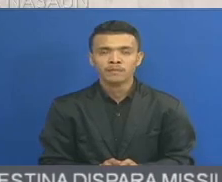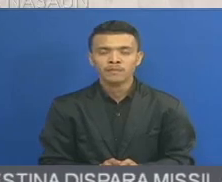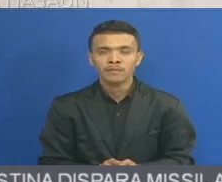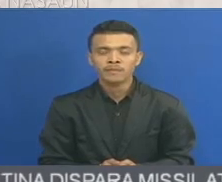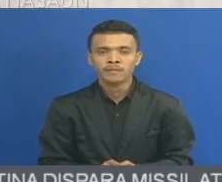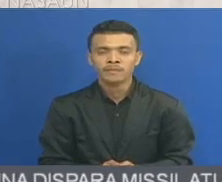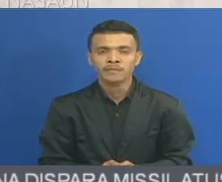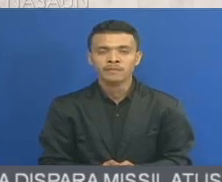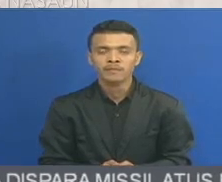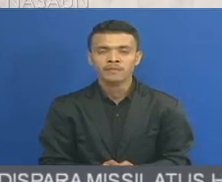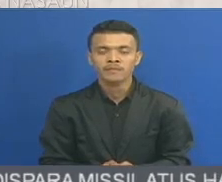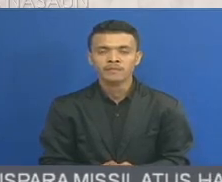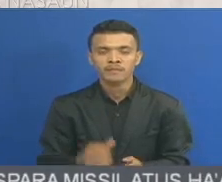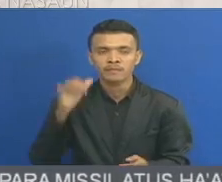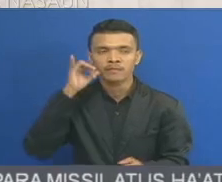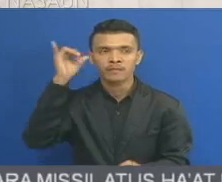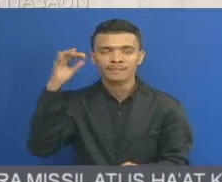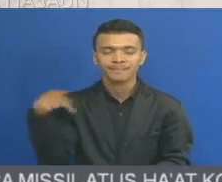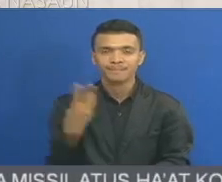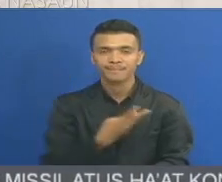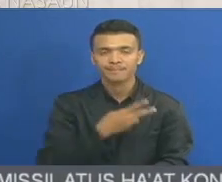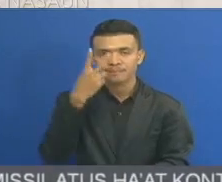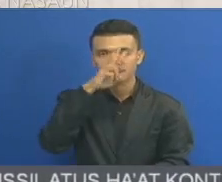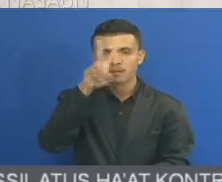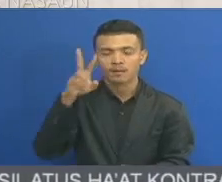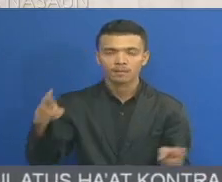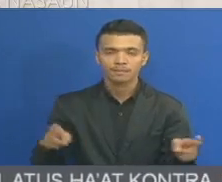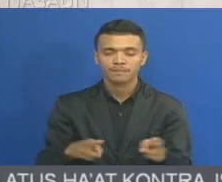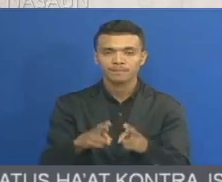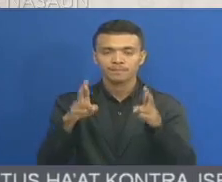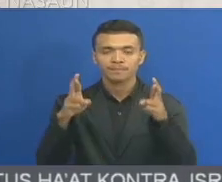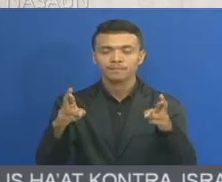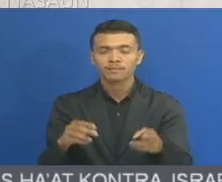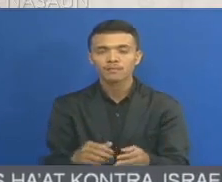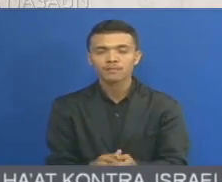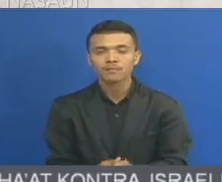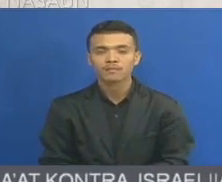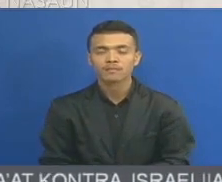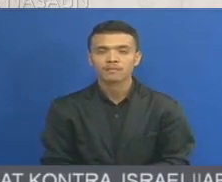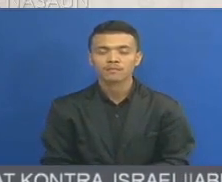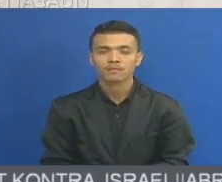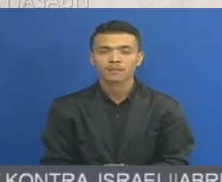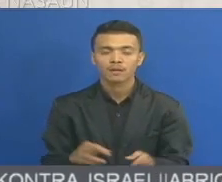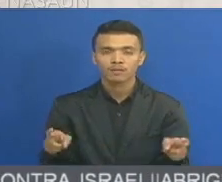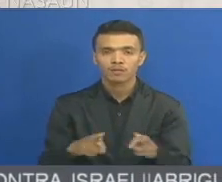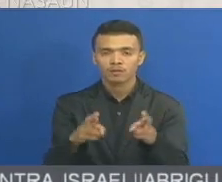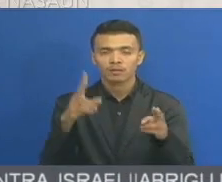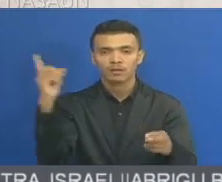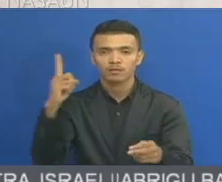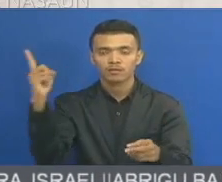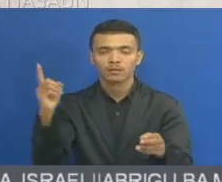transaimate. Por si kami observe la mota ne, neve sikari ko mota ne maka na fatin botan sa ne,